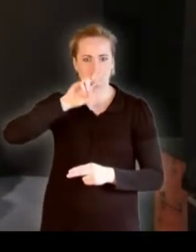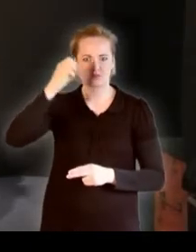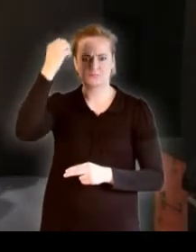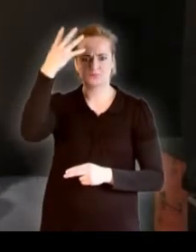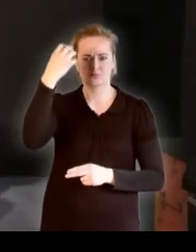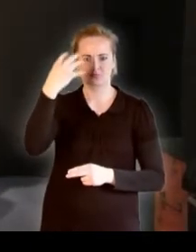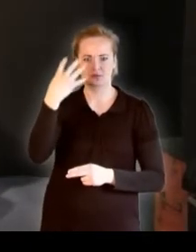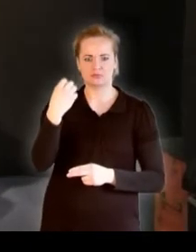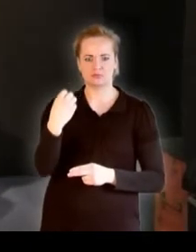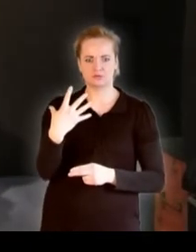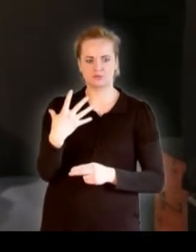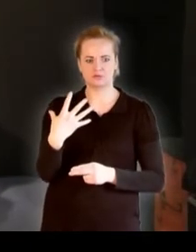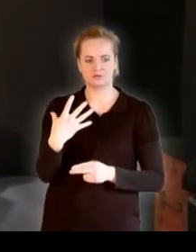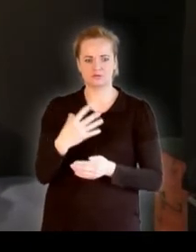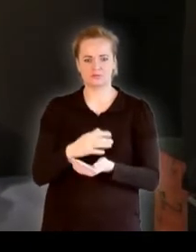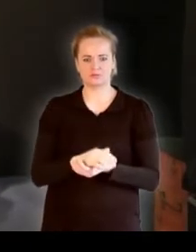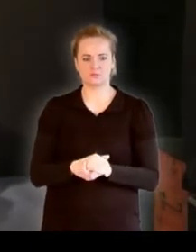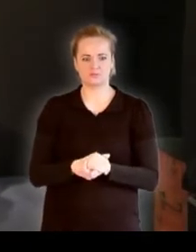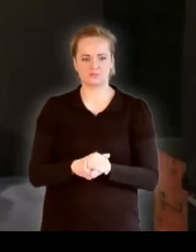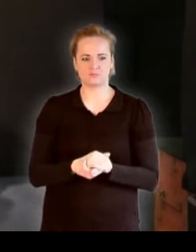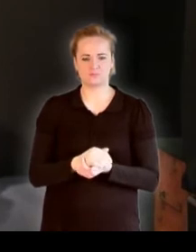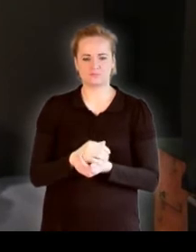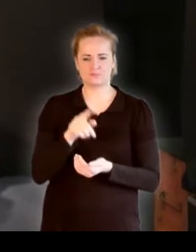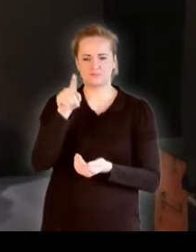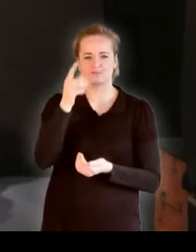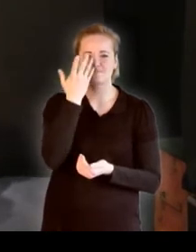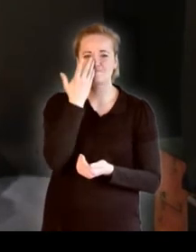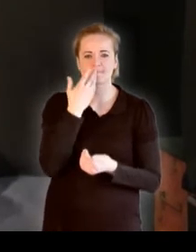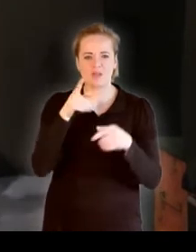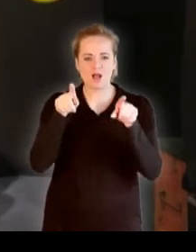Jo šviesos ir raudona, ir geltona, ir žalia